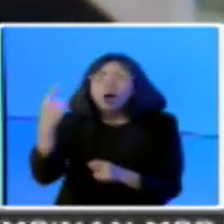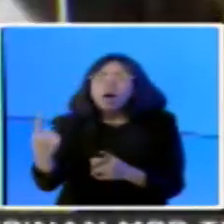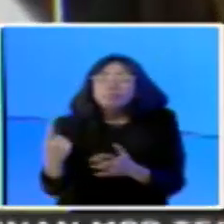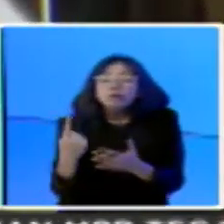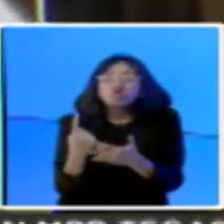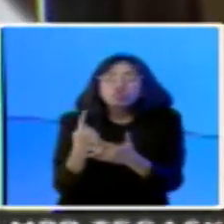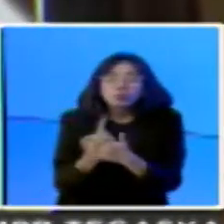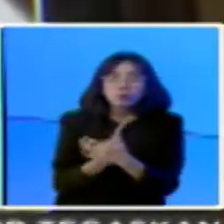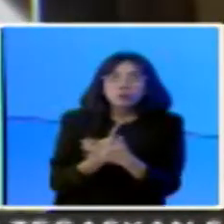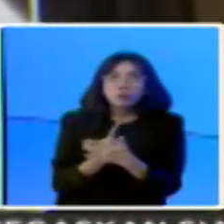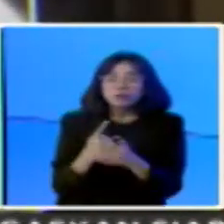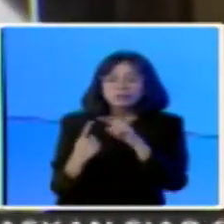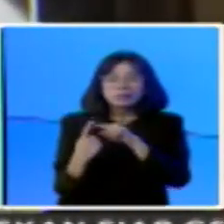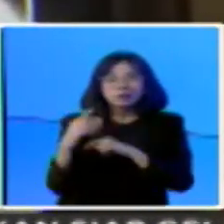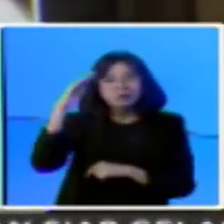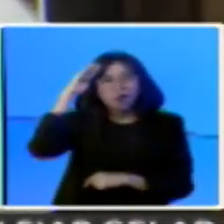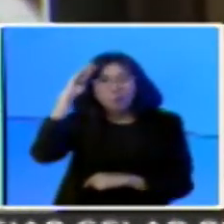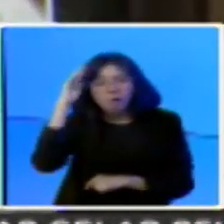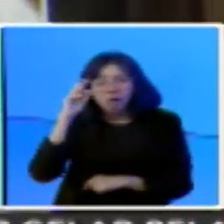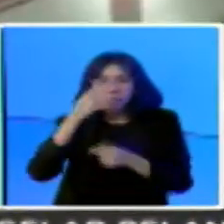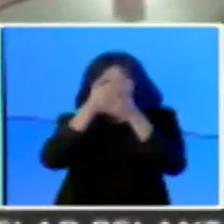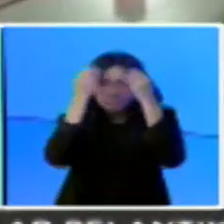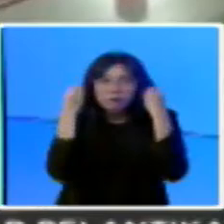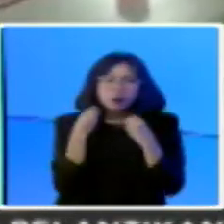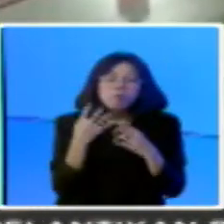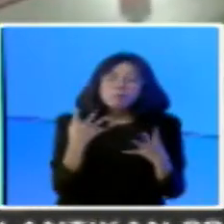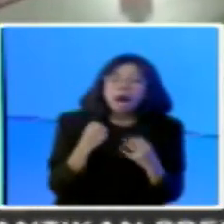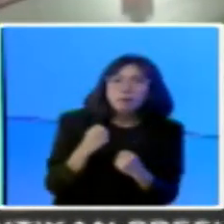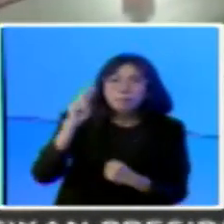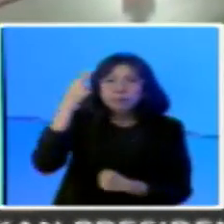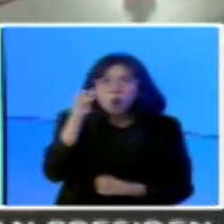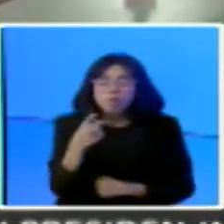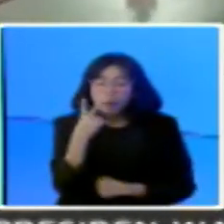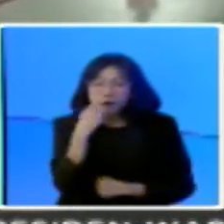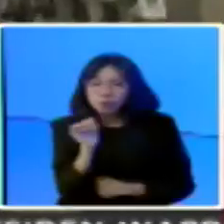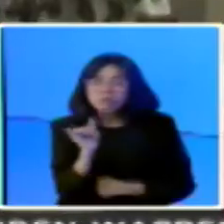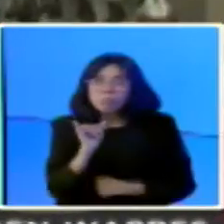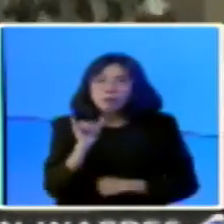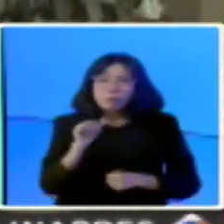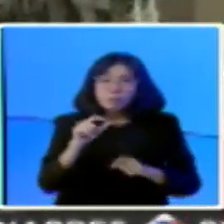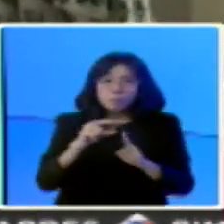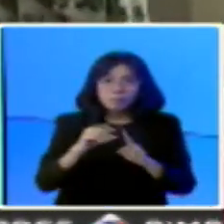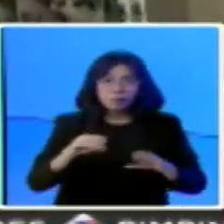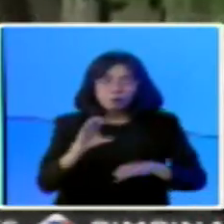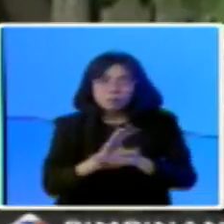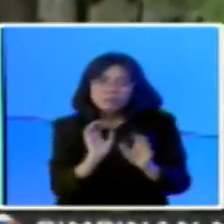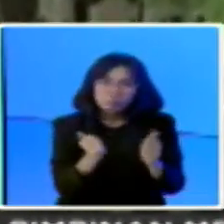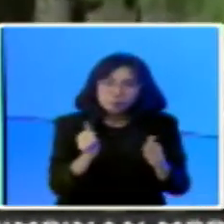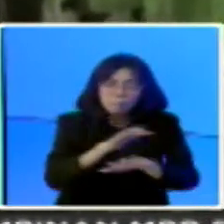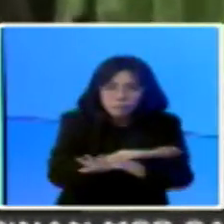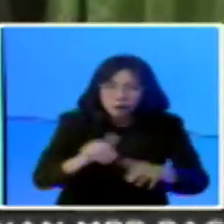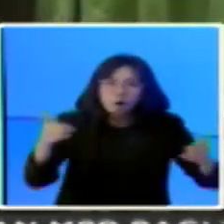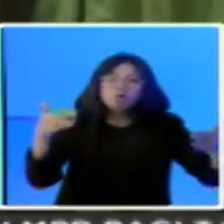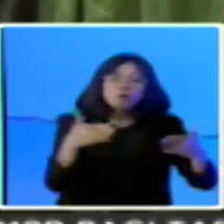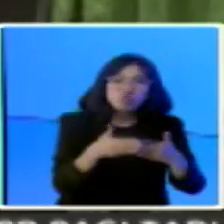cross hijaber. Warga berharap pihak masjid maupun Pemkot Bandung segera bertindak tegas, menjamin keamanan dengan menyiapkan petugas khusus